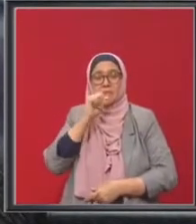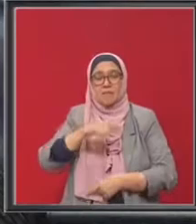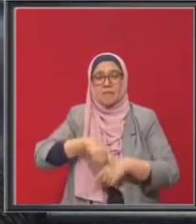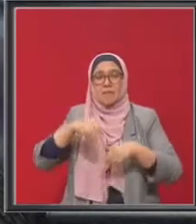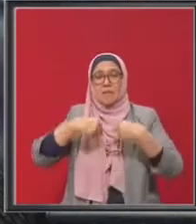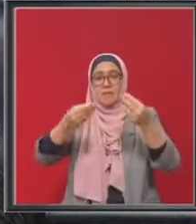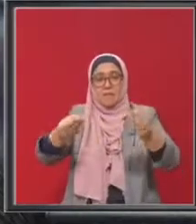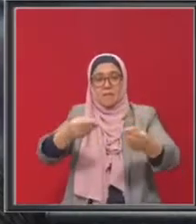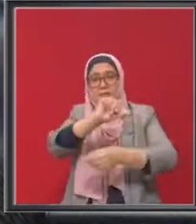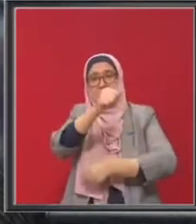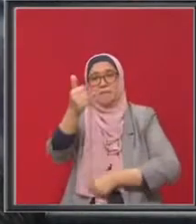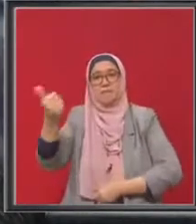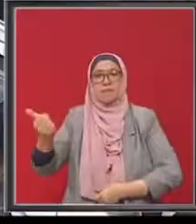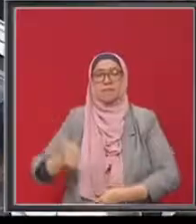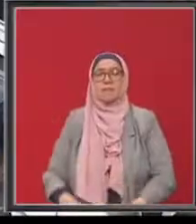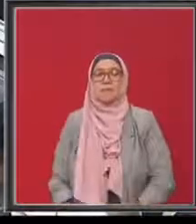terganggu padamu sobat masih oleh tambahan